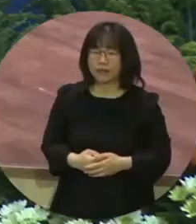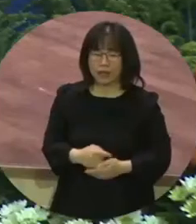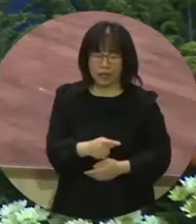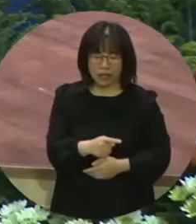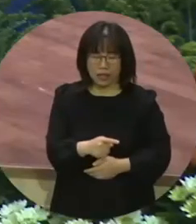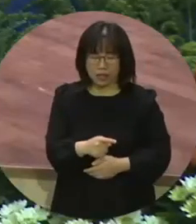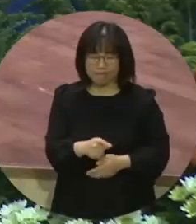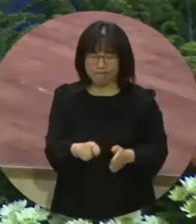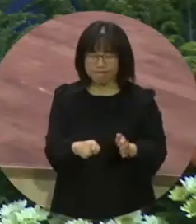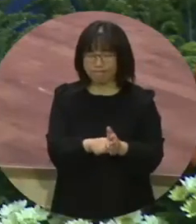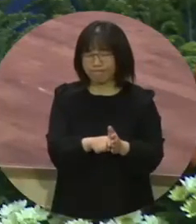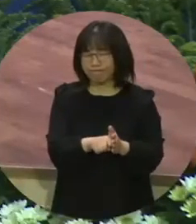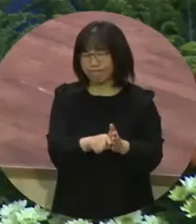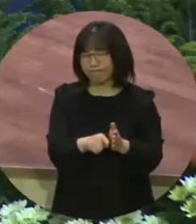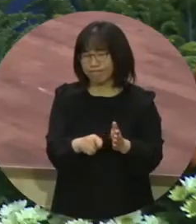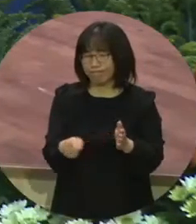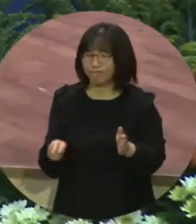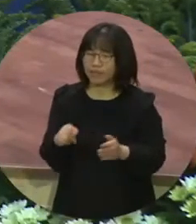불신앙이에요.